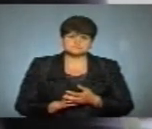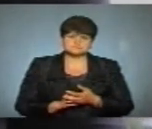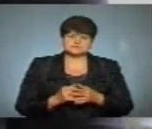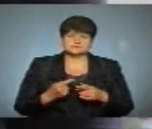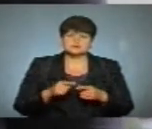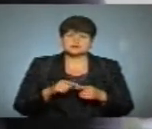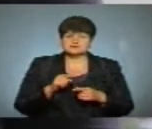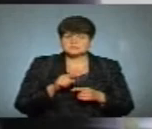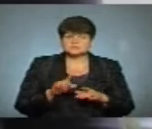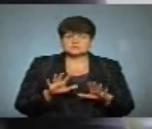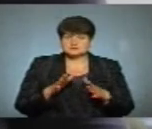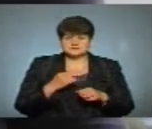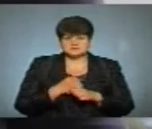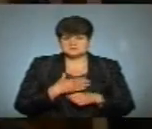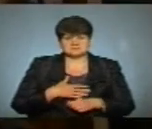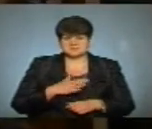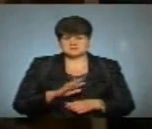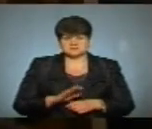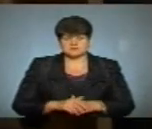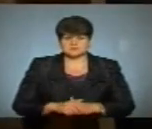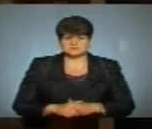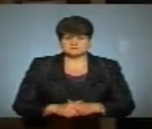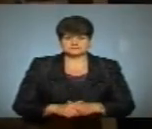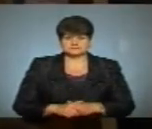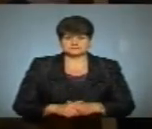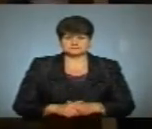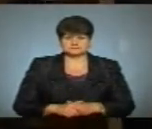те, що з нею щось станеться на роботі, я не переживаю.